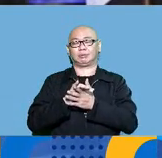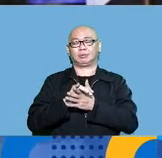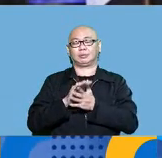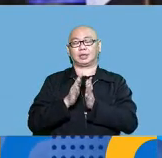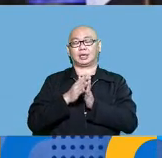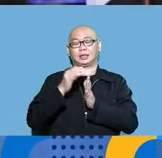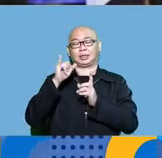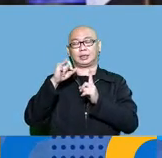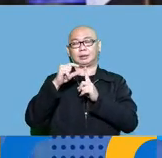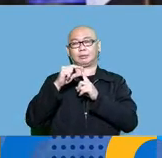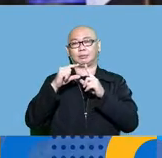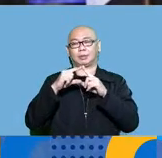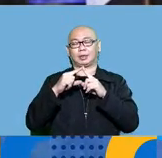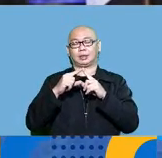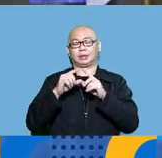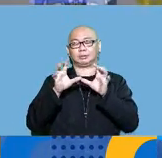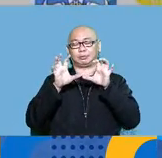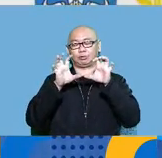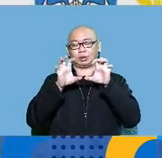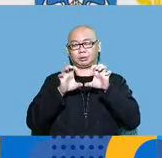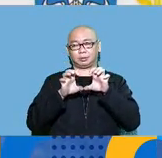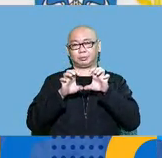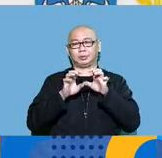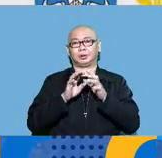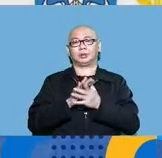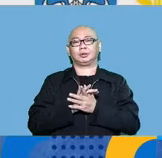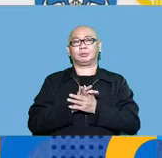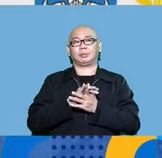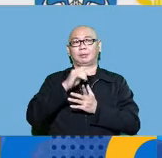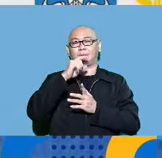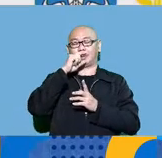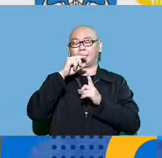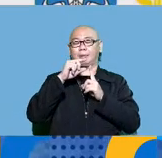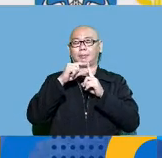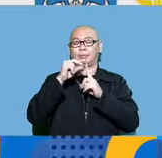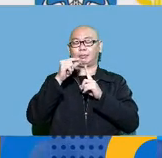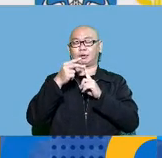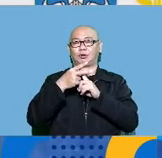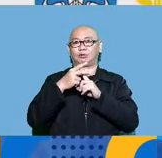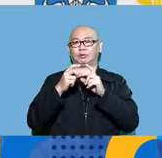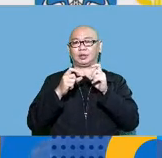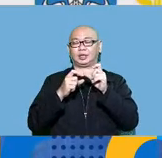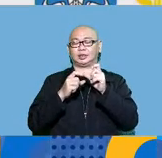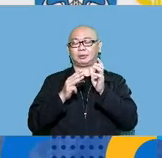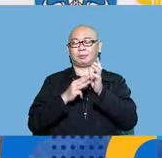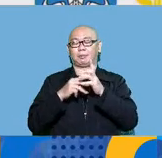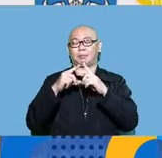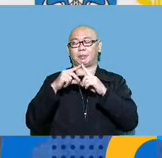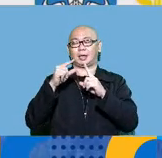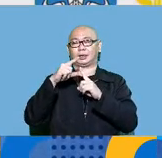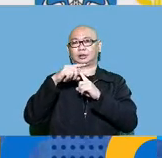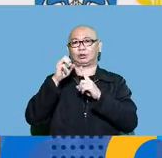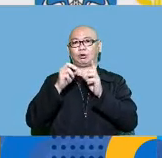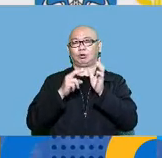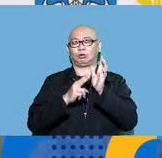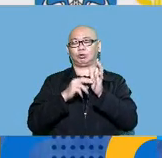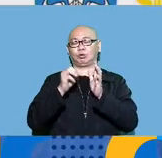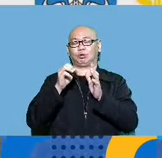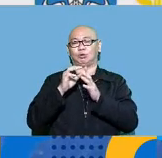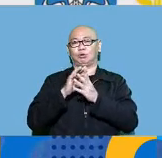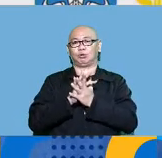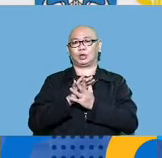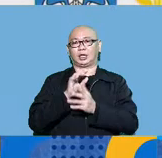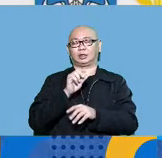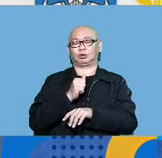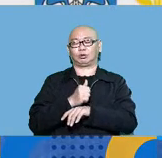Alam Universitas Negeri Semarang. Bapak Prof. Dr. S. Martono, MSI, Rektor Universitas Negeri